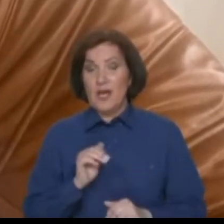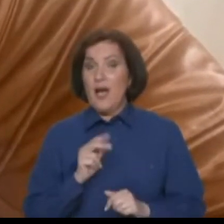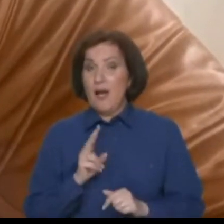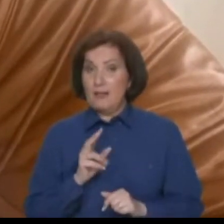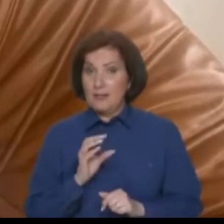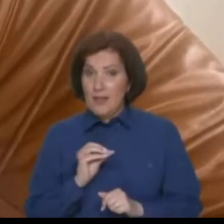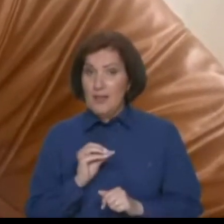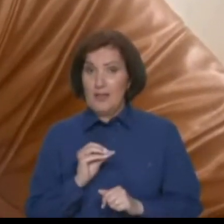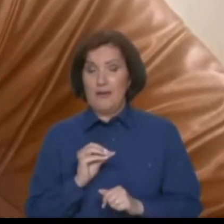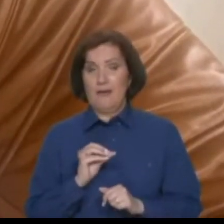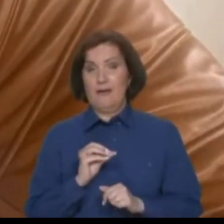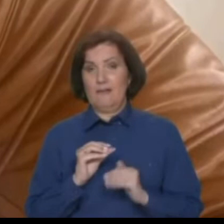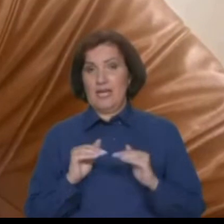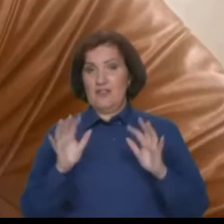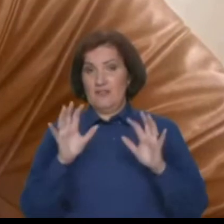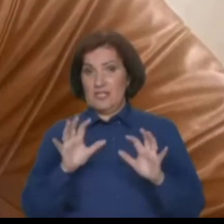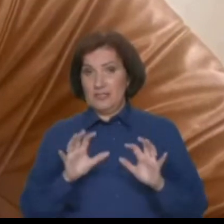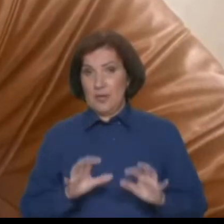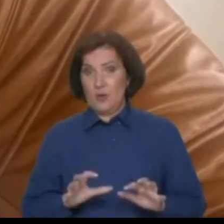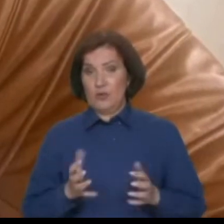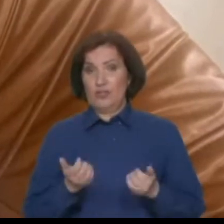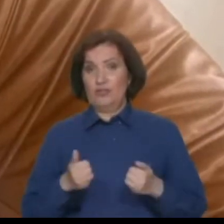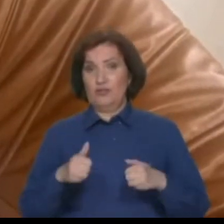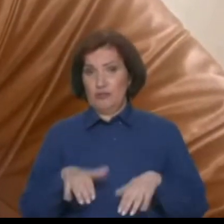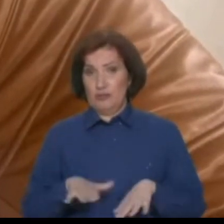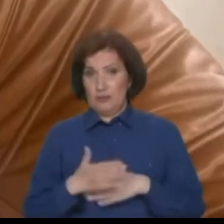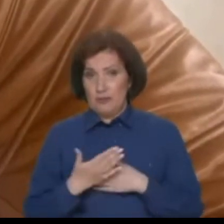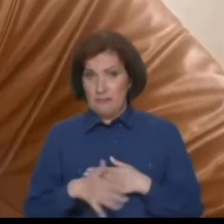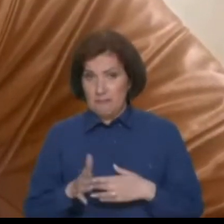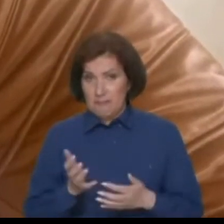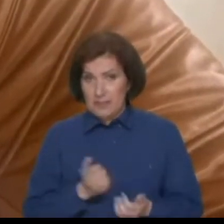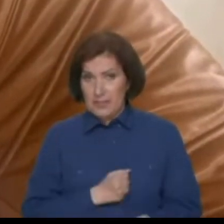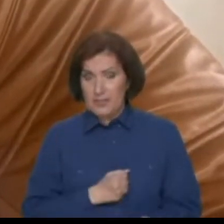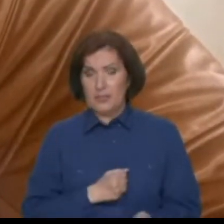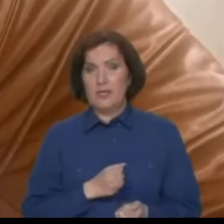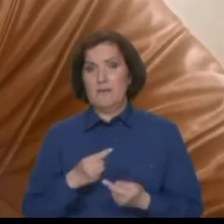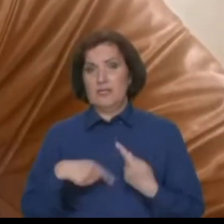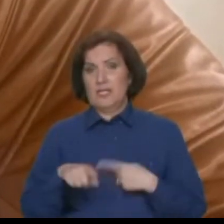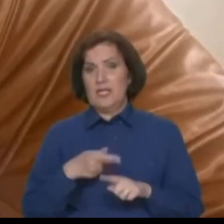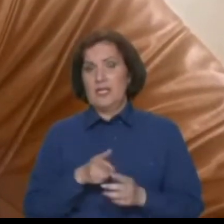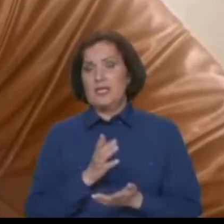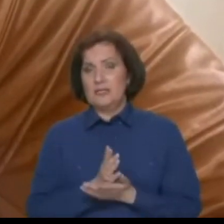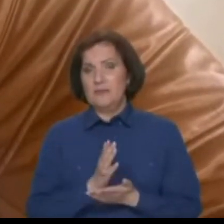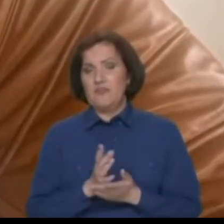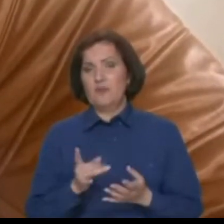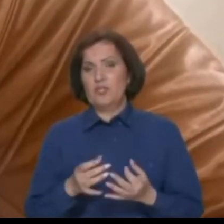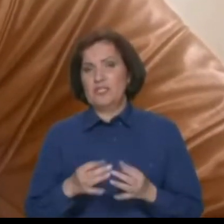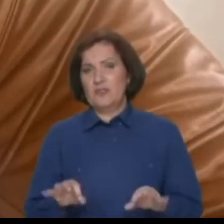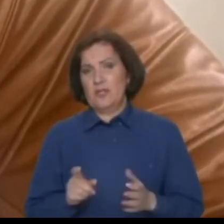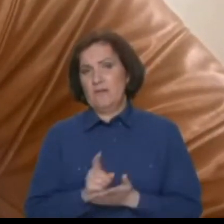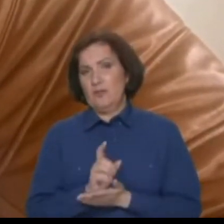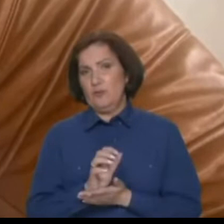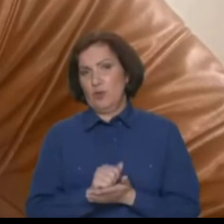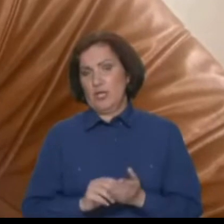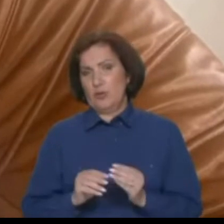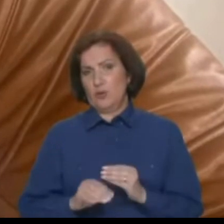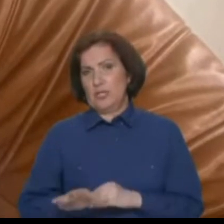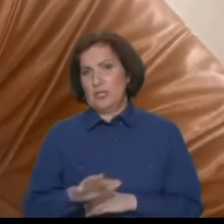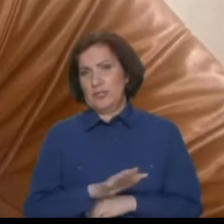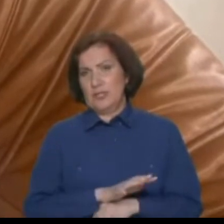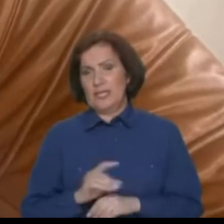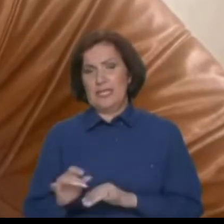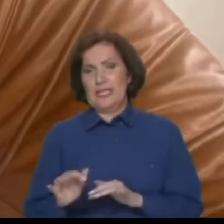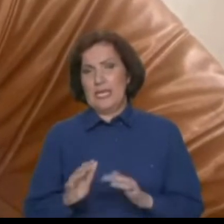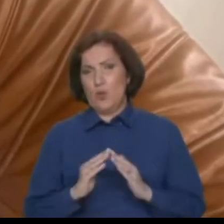рівні закону це рішення прийнято, вони бізнеса, які там знаходяться, вони звільняють від податку на землю і податку